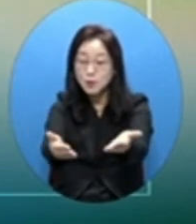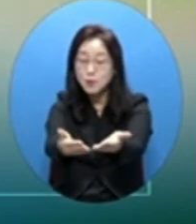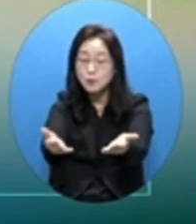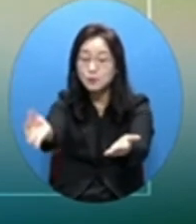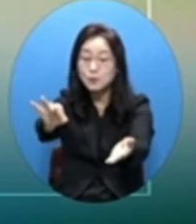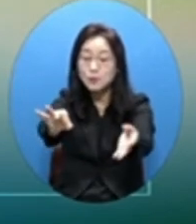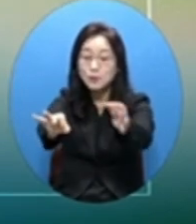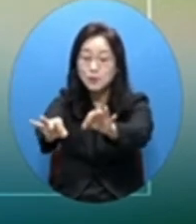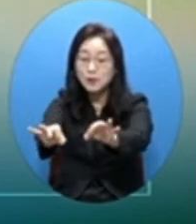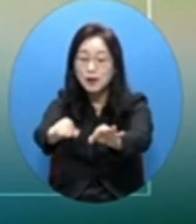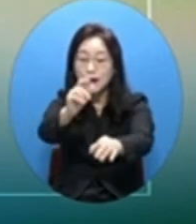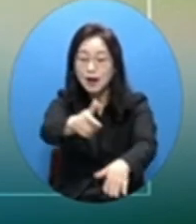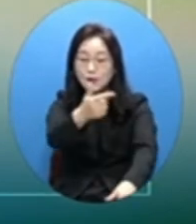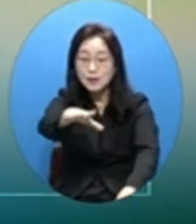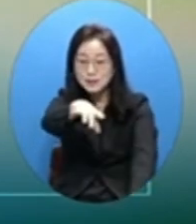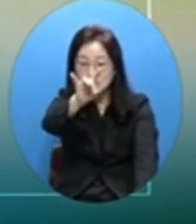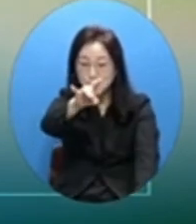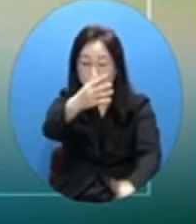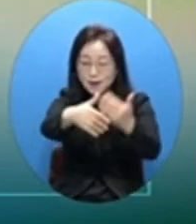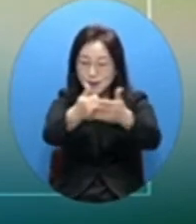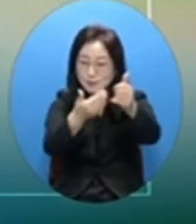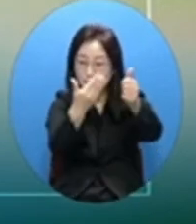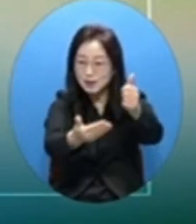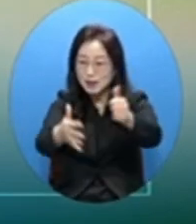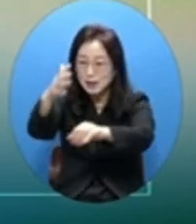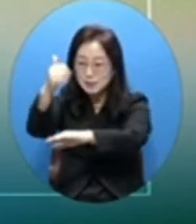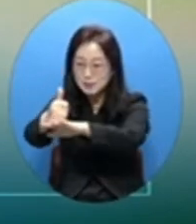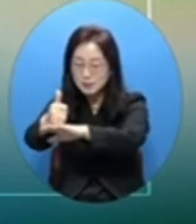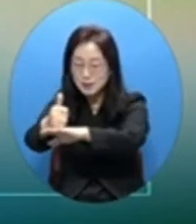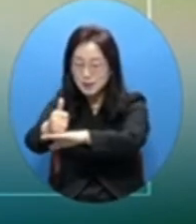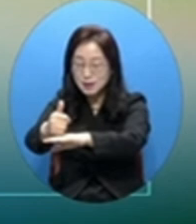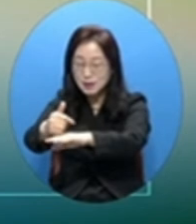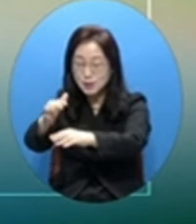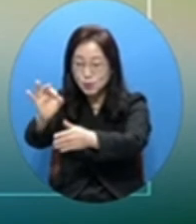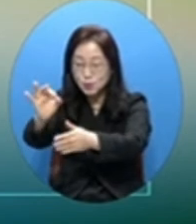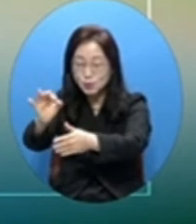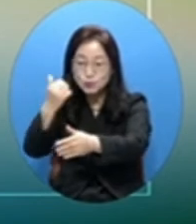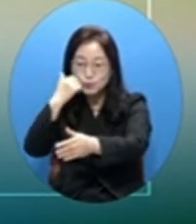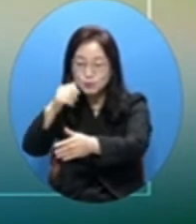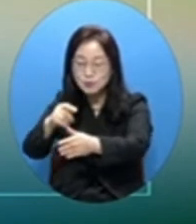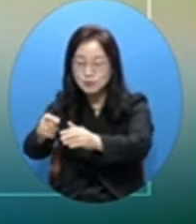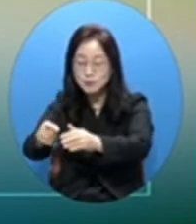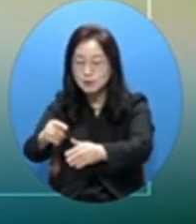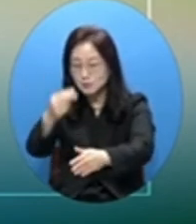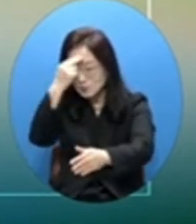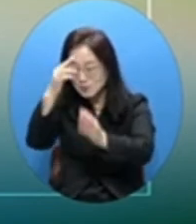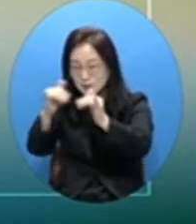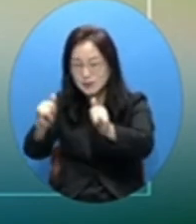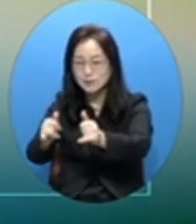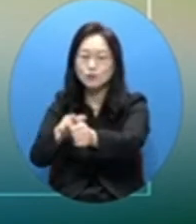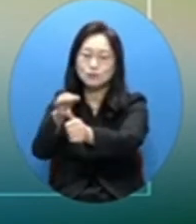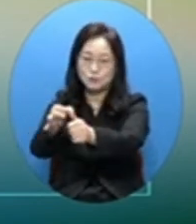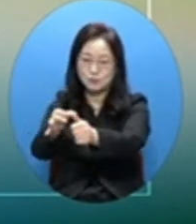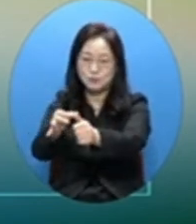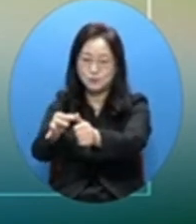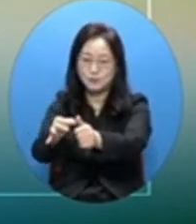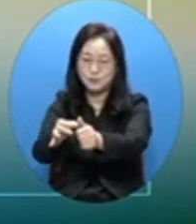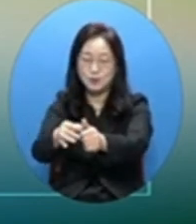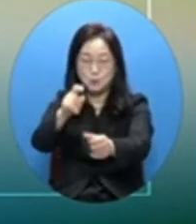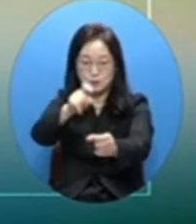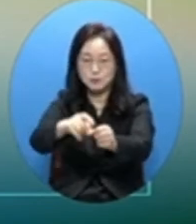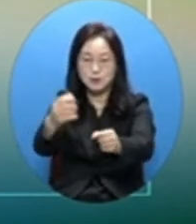처음 것은 하나님께, 마지막 수입은 강도 만난 이웃에게. 그래서 그가 지금까지 이렇게 모금한